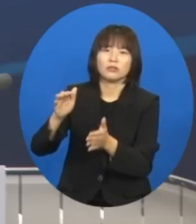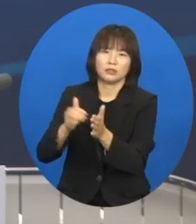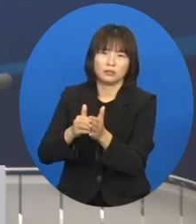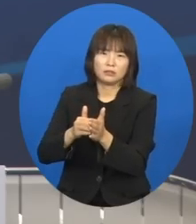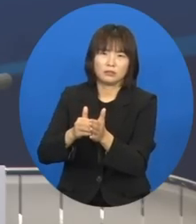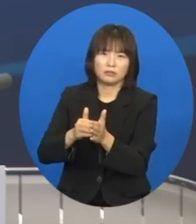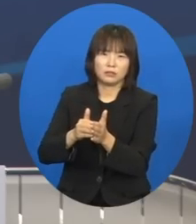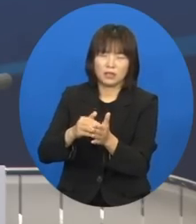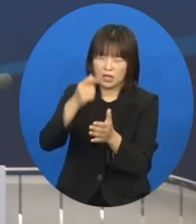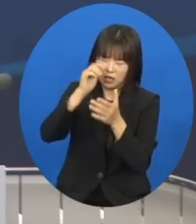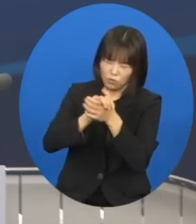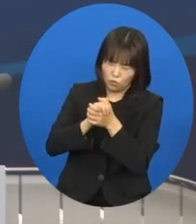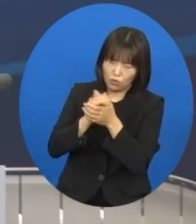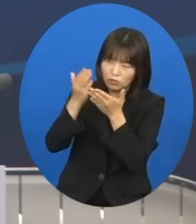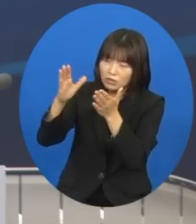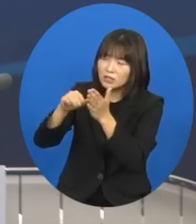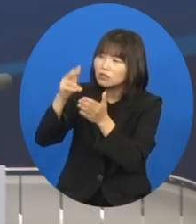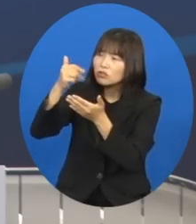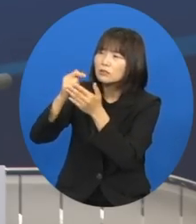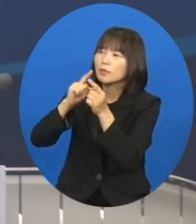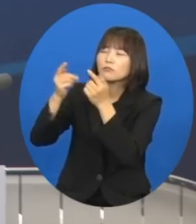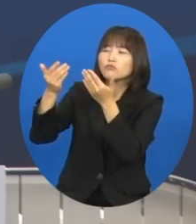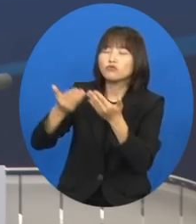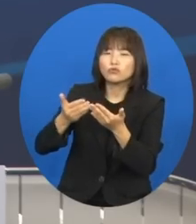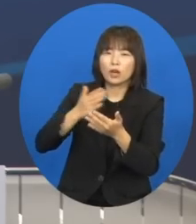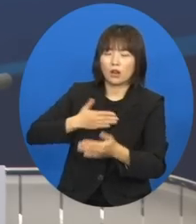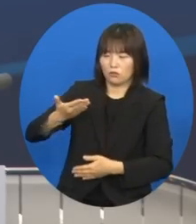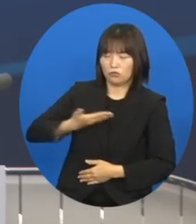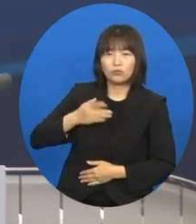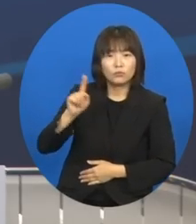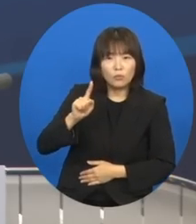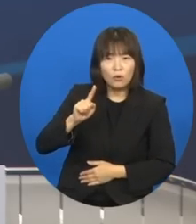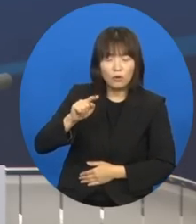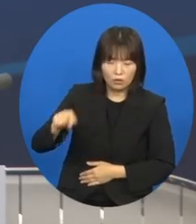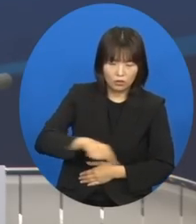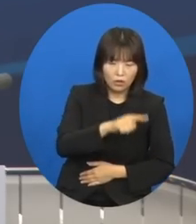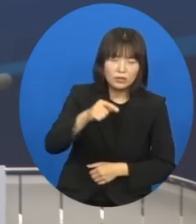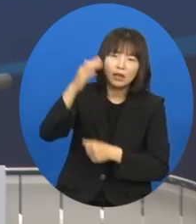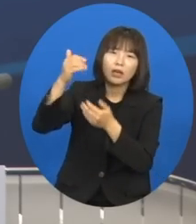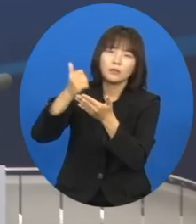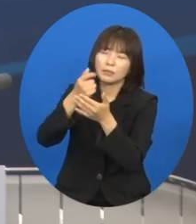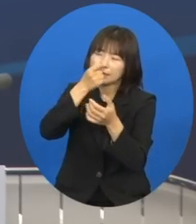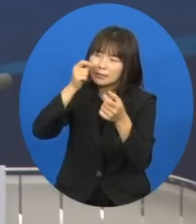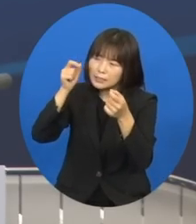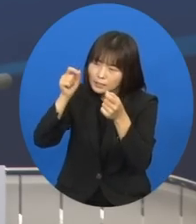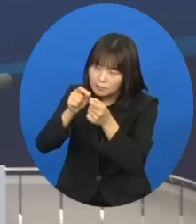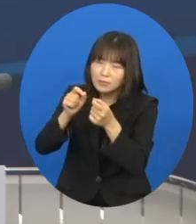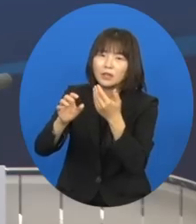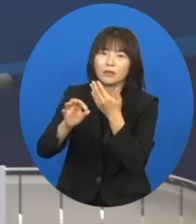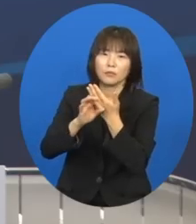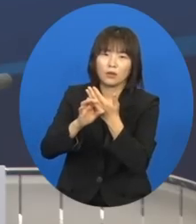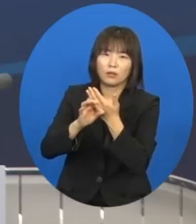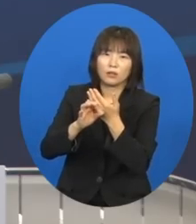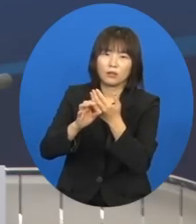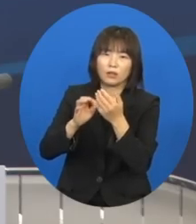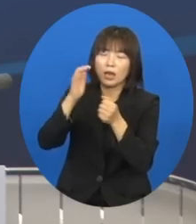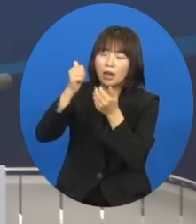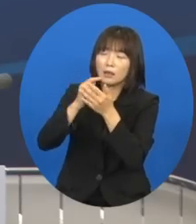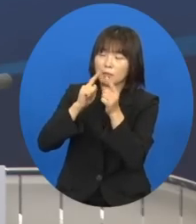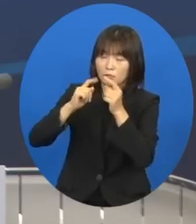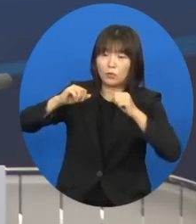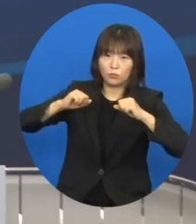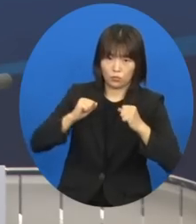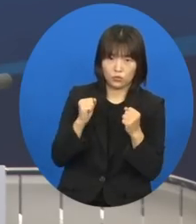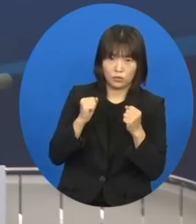않을 때 주님이 말씀하신 것, 알려주신 것, 너희는 하나님과의 관계, 친밀한 관계가 되면 복종하죠? 근데 어떻게